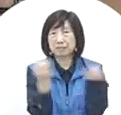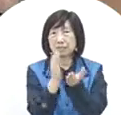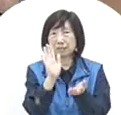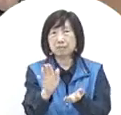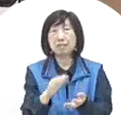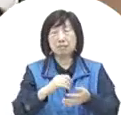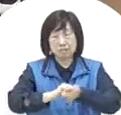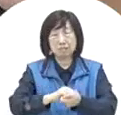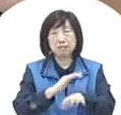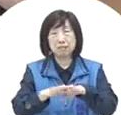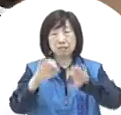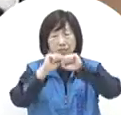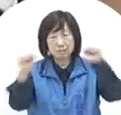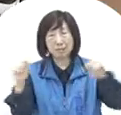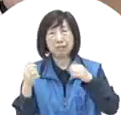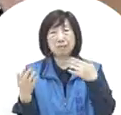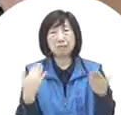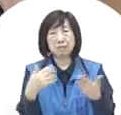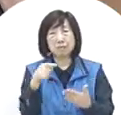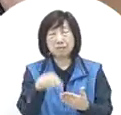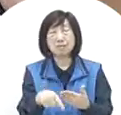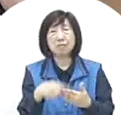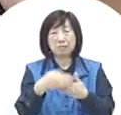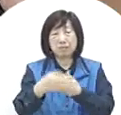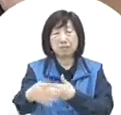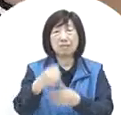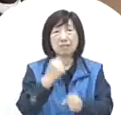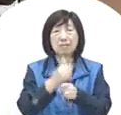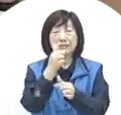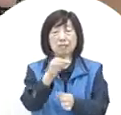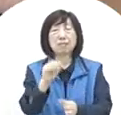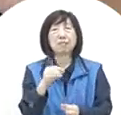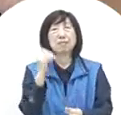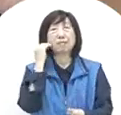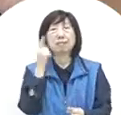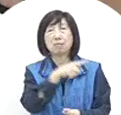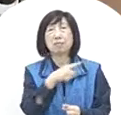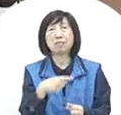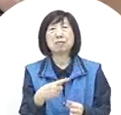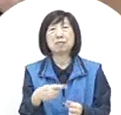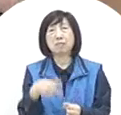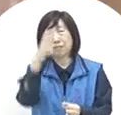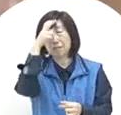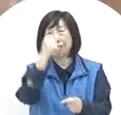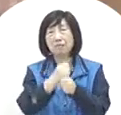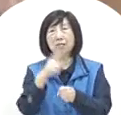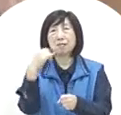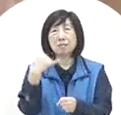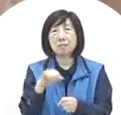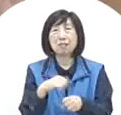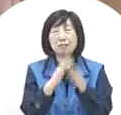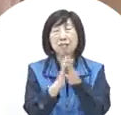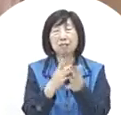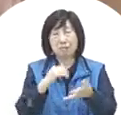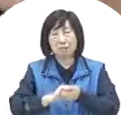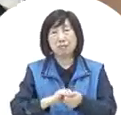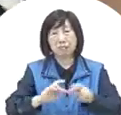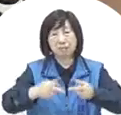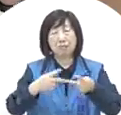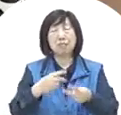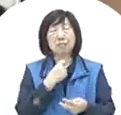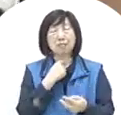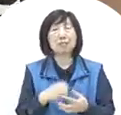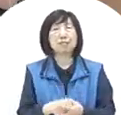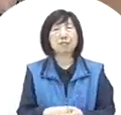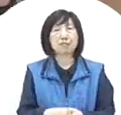去了解我们整个程序有没有做到好。如果我们同仁做得不好，一定有被检讨的空间。 我刚才讲够明确了吧？我刚才讲